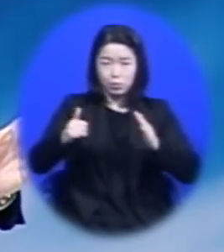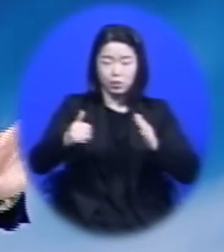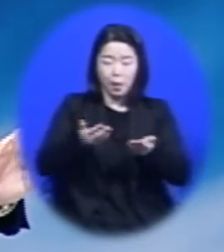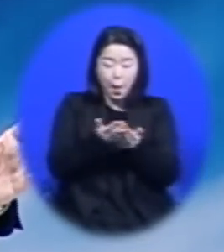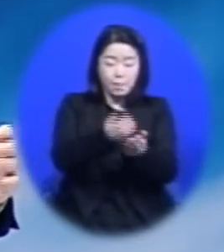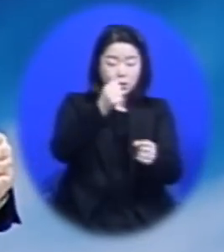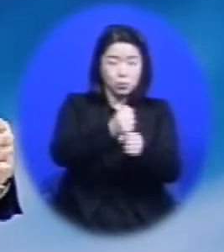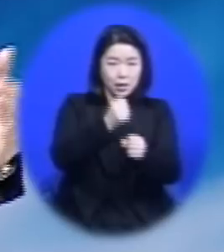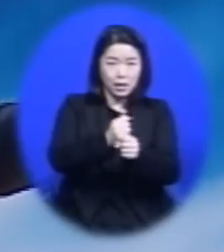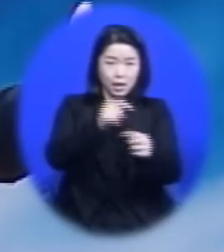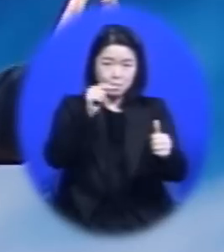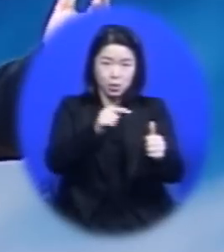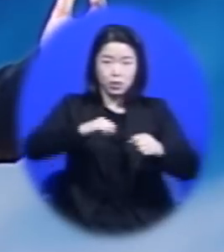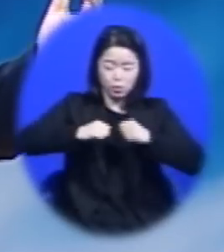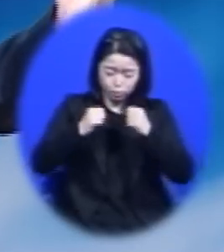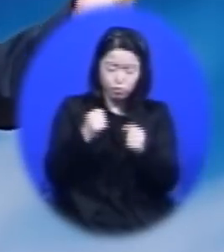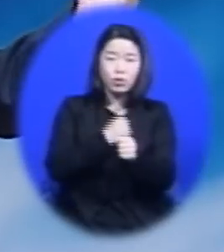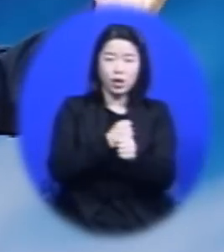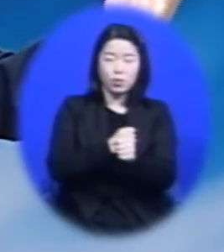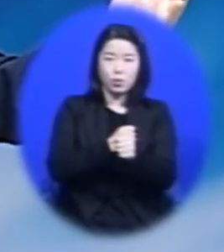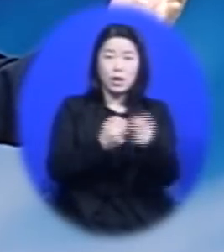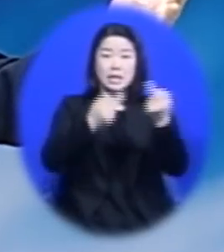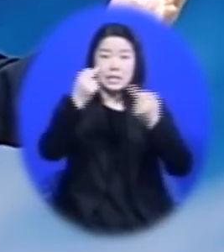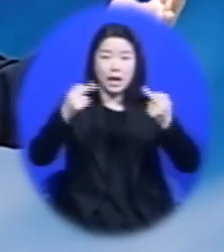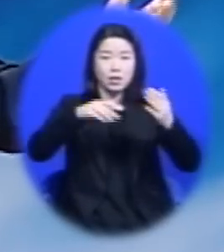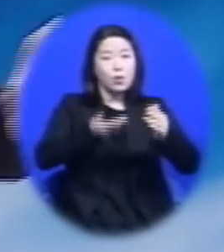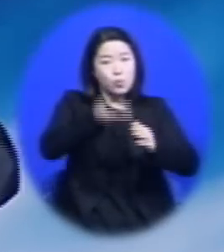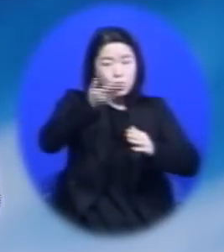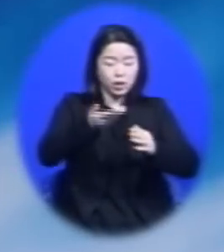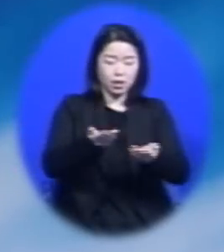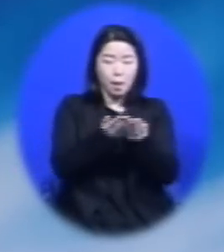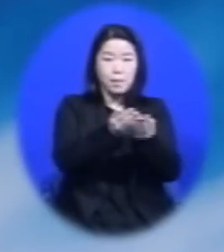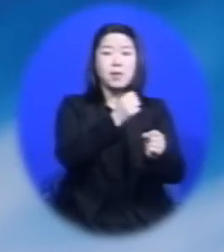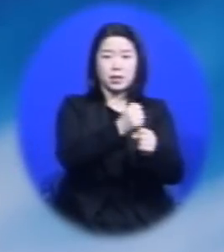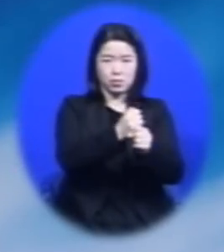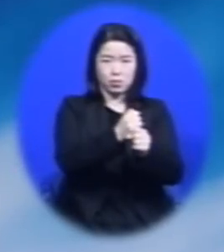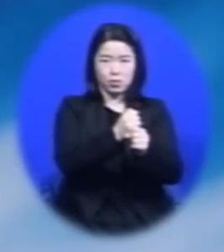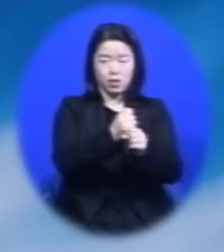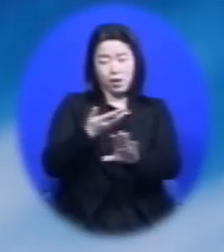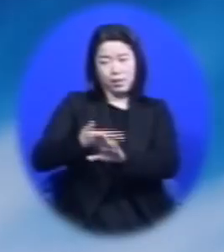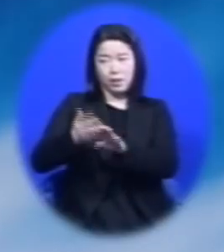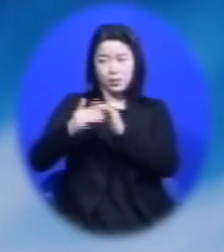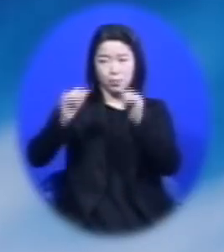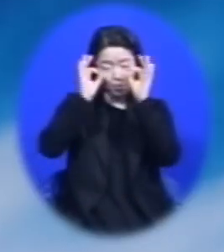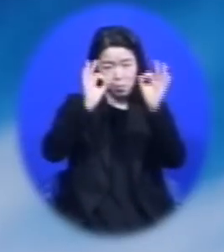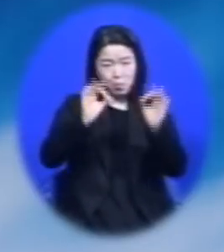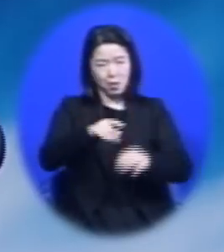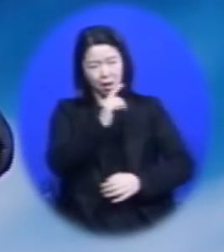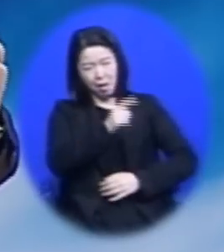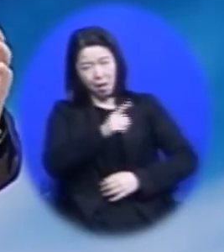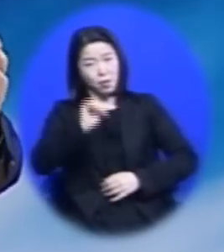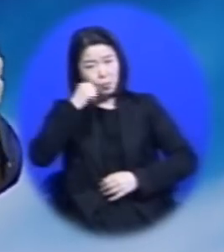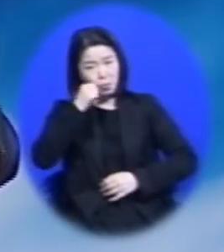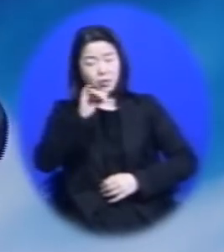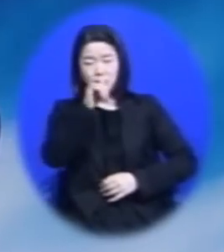말씀에 순종해서 방주를 짓습니다 그건 산에서 지은 거예요 사람들이 얼마나 손가락질 그러나